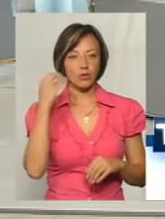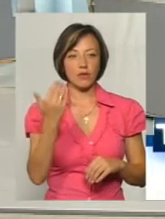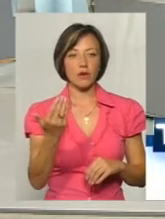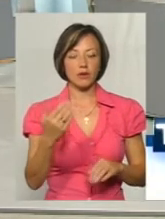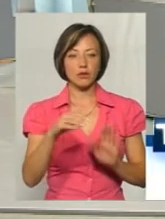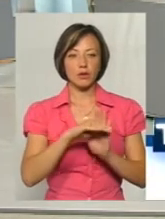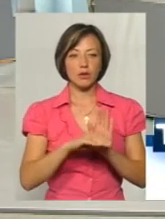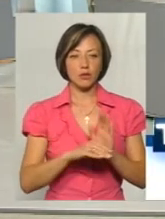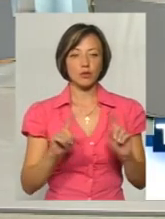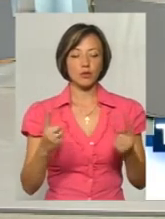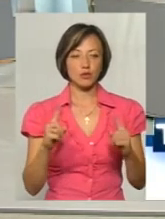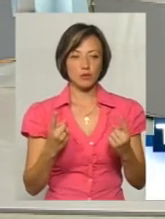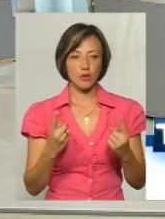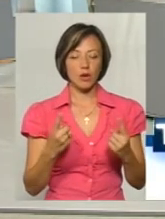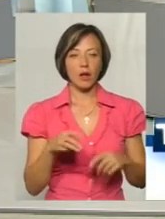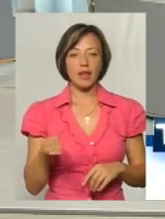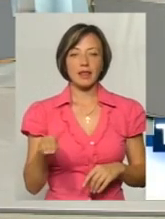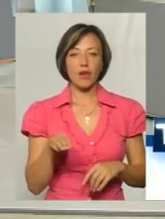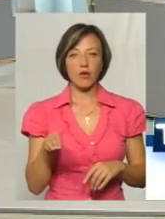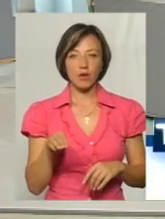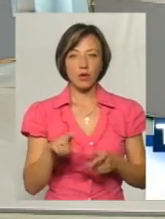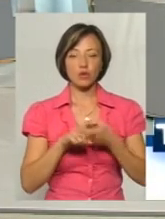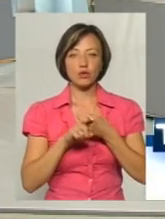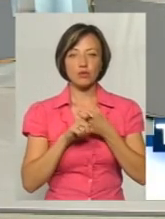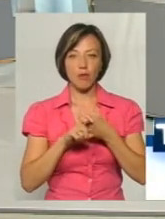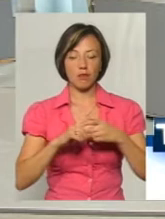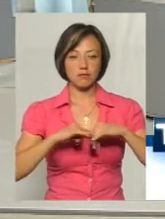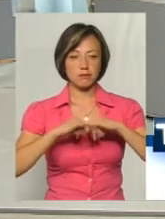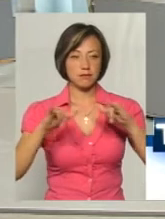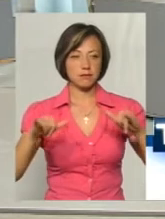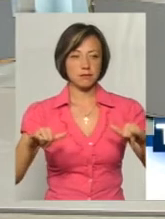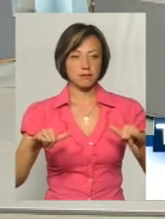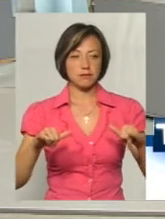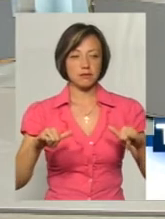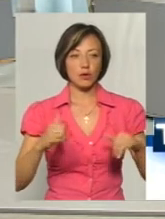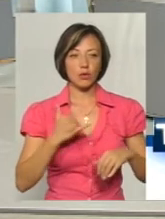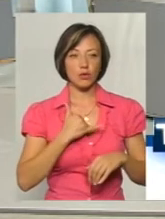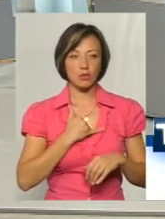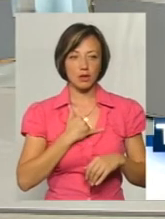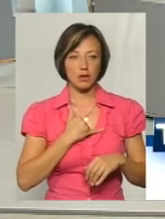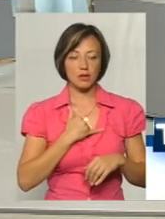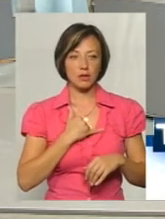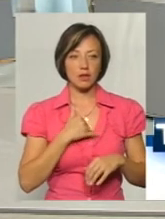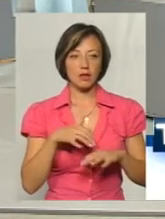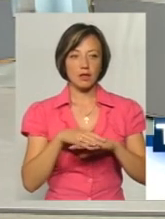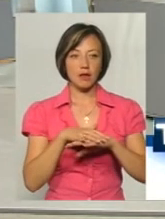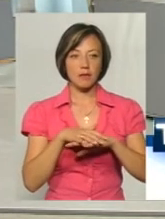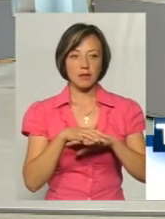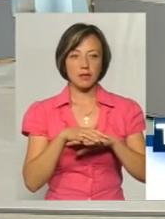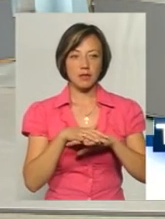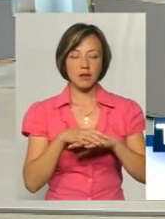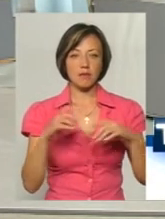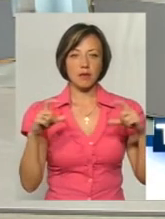передачу. Про чуму? В Тимофіполі чума йде повним ходом. У нас запроваджено на базарі магазин